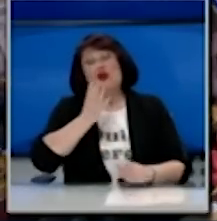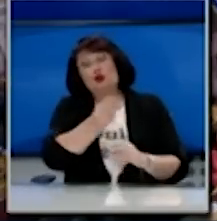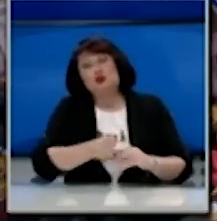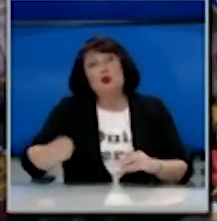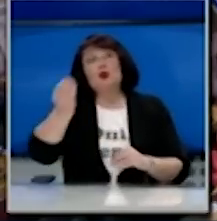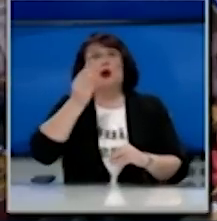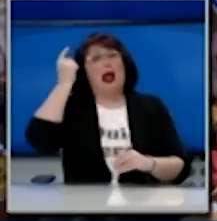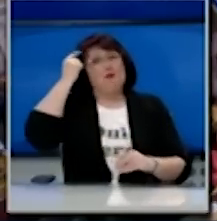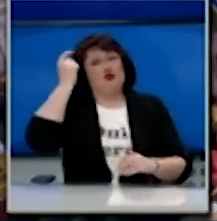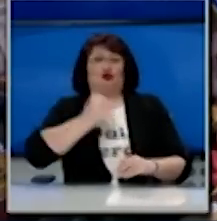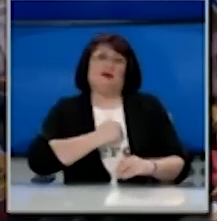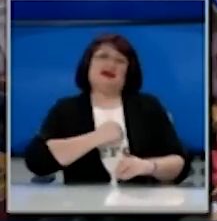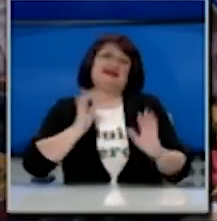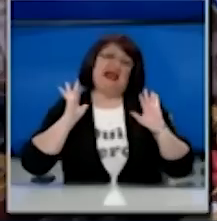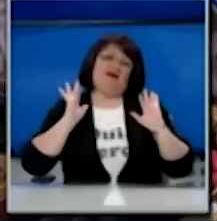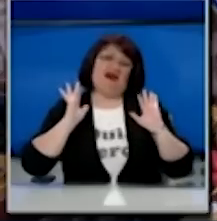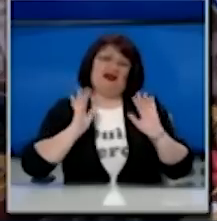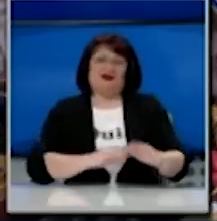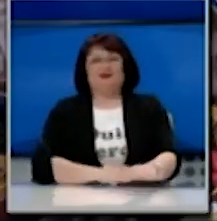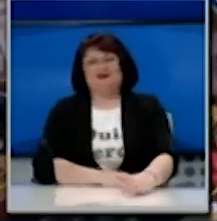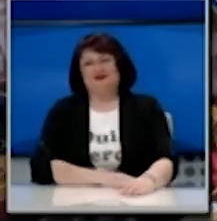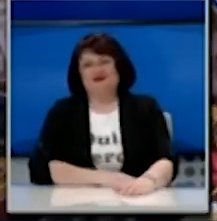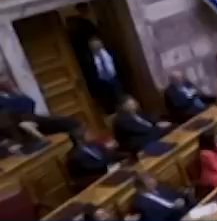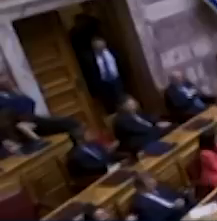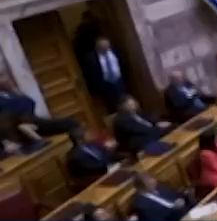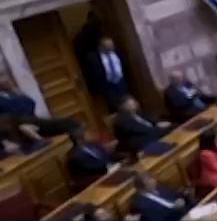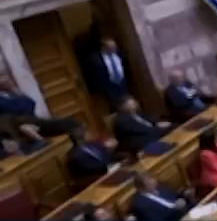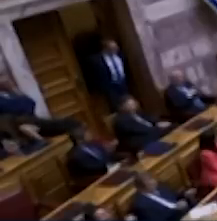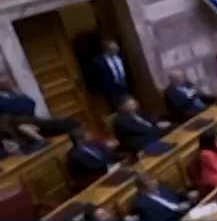της ιδεολογίας. Λοιπόν,